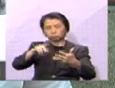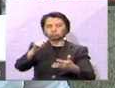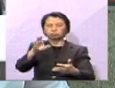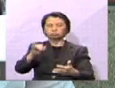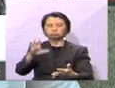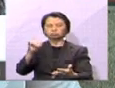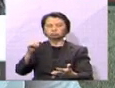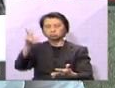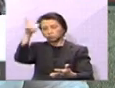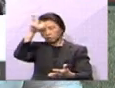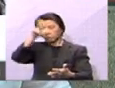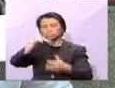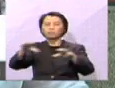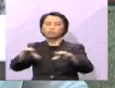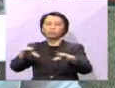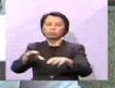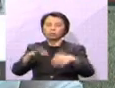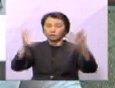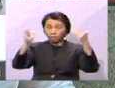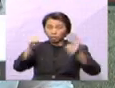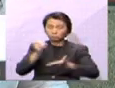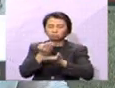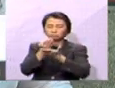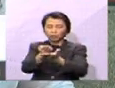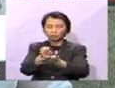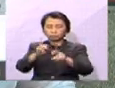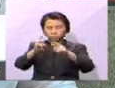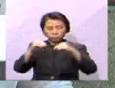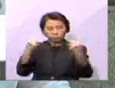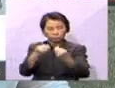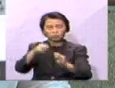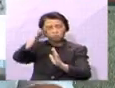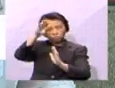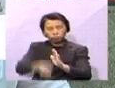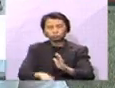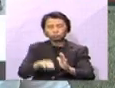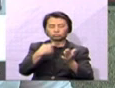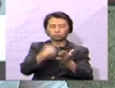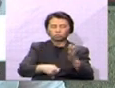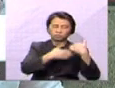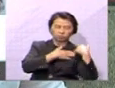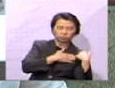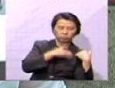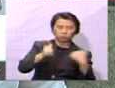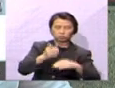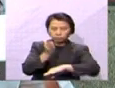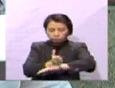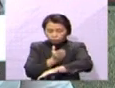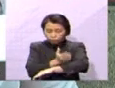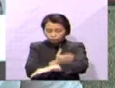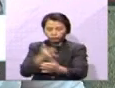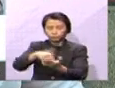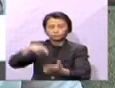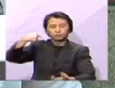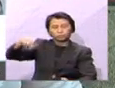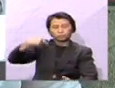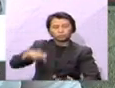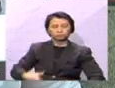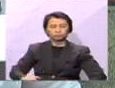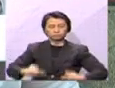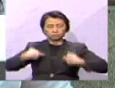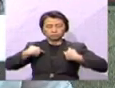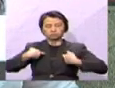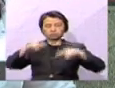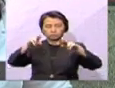inisiatif oleh kerajaan harap membantu masyarakat mengurangkan kos Sara hidup dan juga mempertingkatkan lagi kualiti hidup rakyat